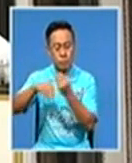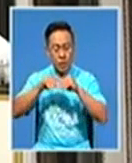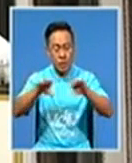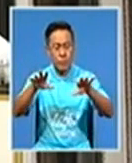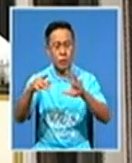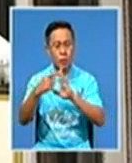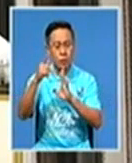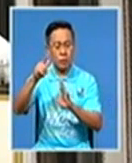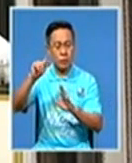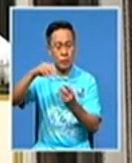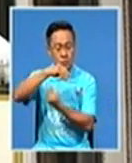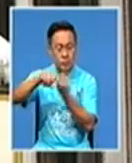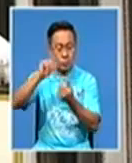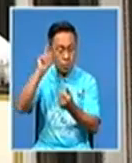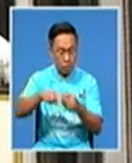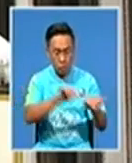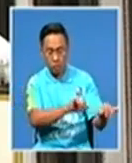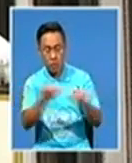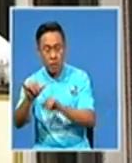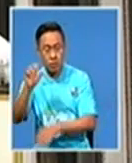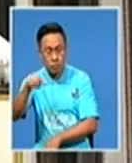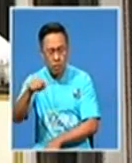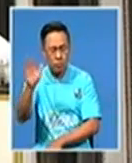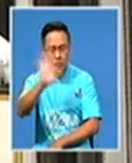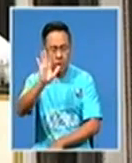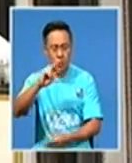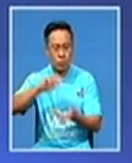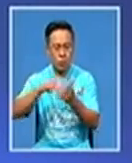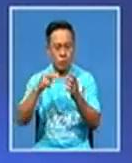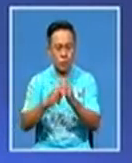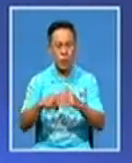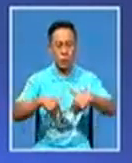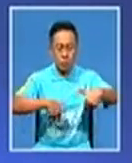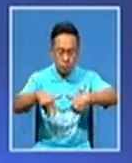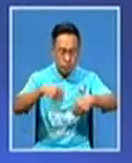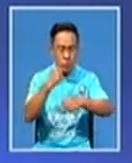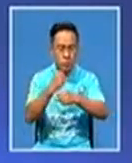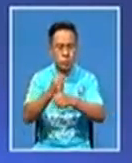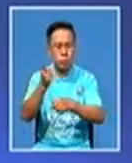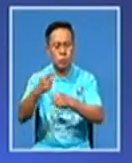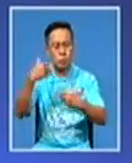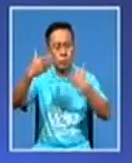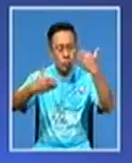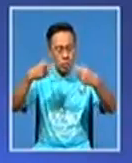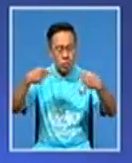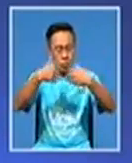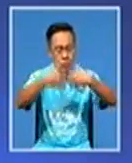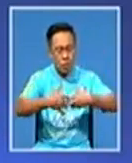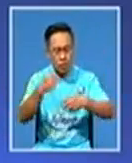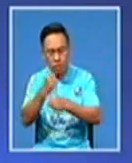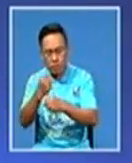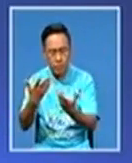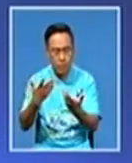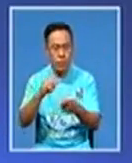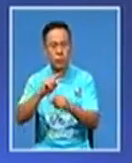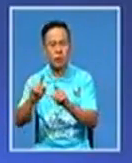เนี่ยหมายความว่าเขาต้องไปกันหมดเลยหรือไม่ใช่หรอกครับมันกิจการก็จะลงไปในพื้นที่ดังกล่าวให้ได้ทั้งเองตรงไหนที่มันไม่รบกวนมากมาย